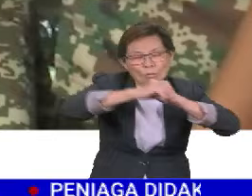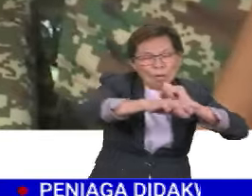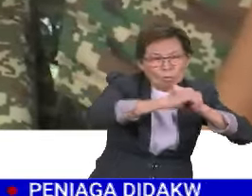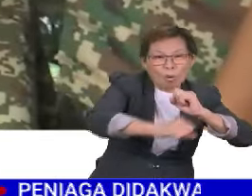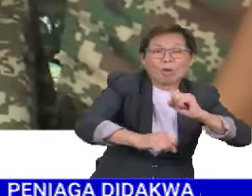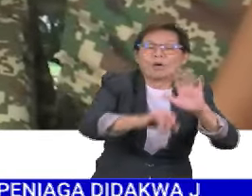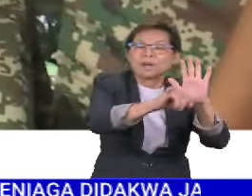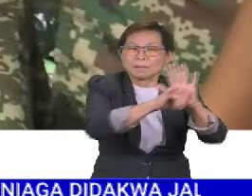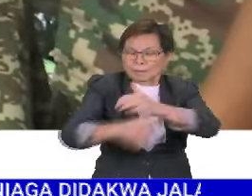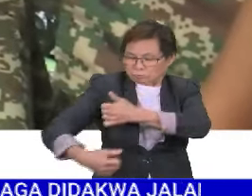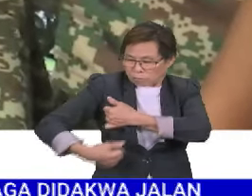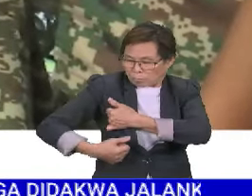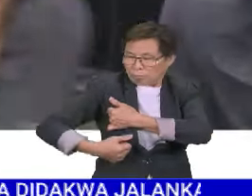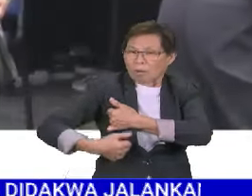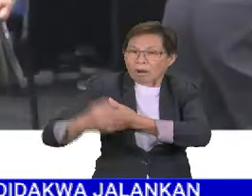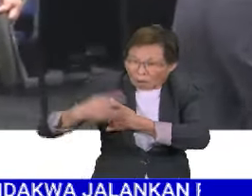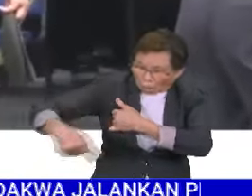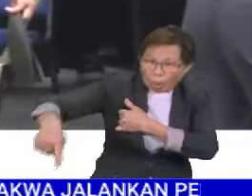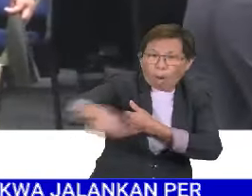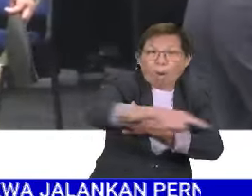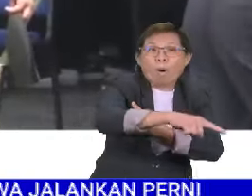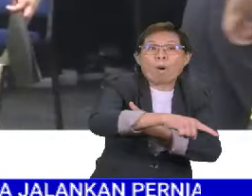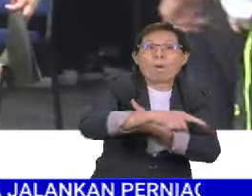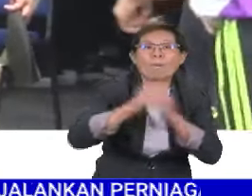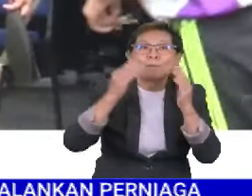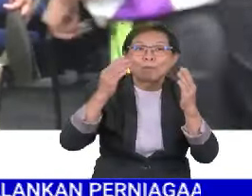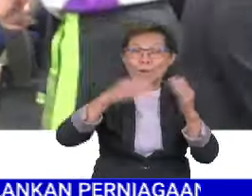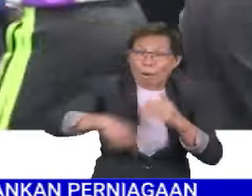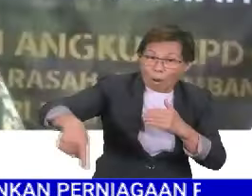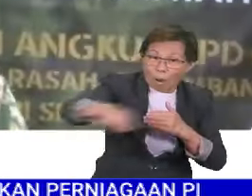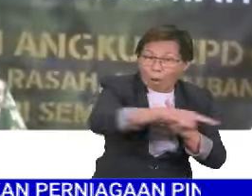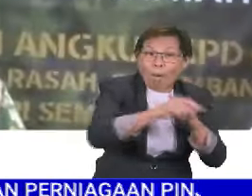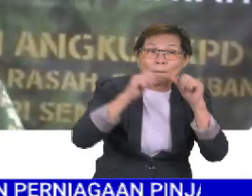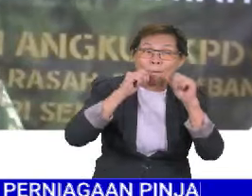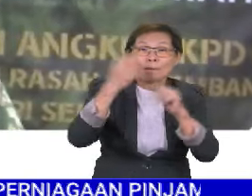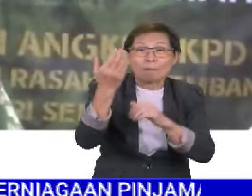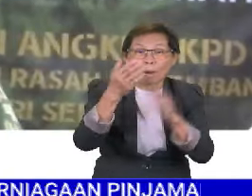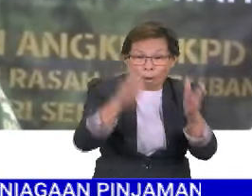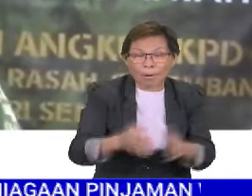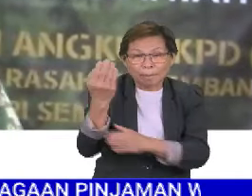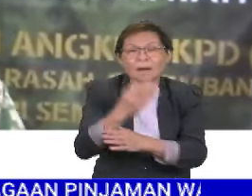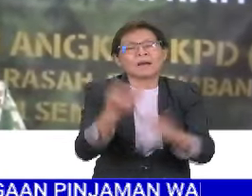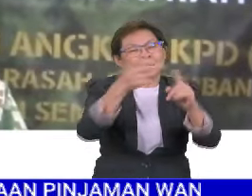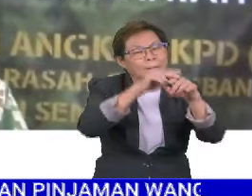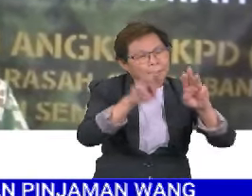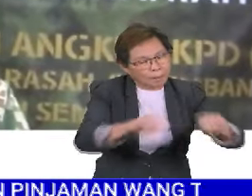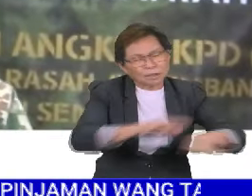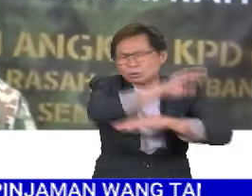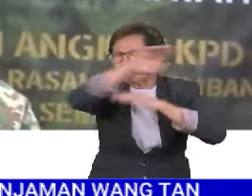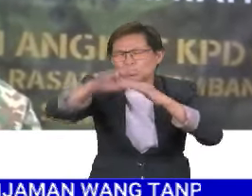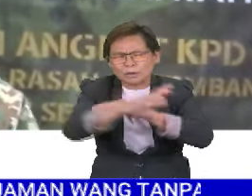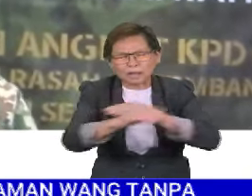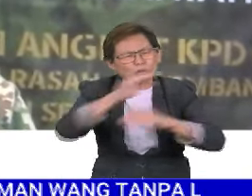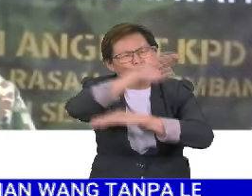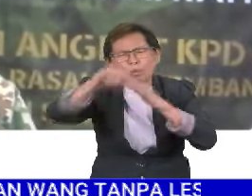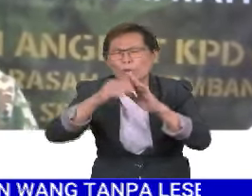tentera kepada pihak awam, bukan sahaja pelajar-pelajar sekolah sahaja, kepada semua orang awam ataupun komuniti